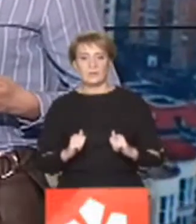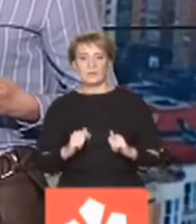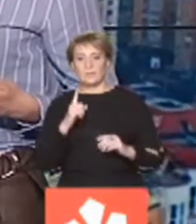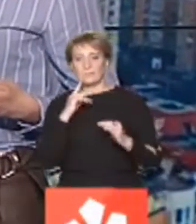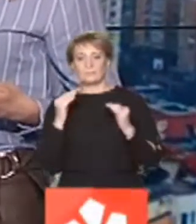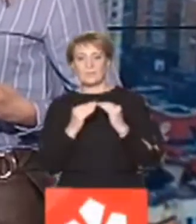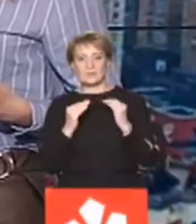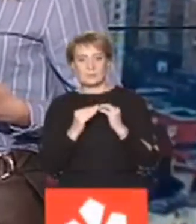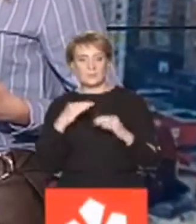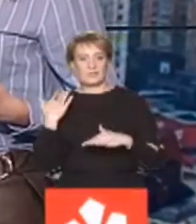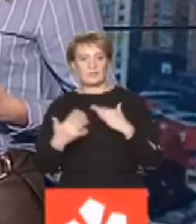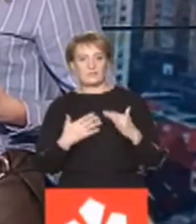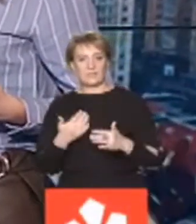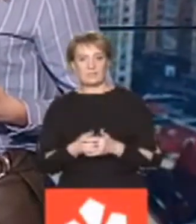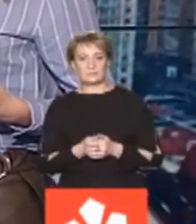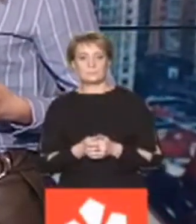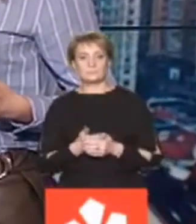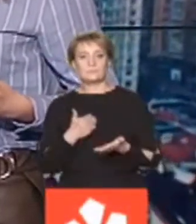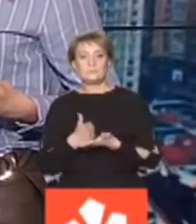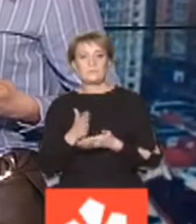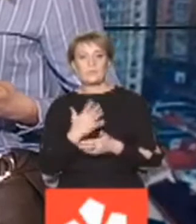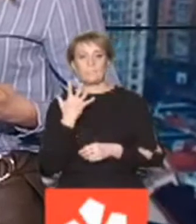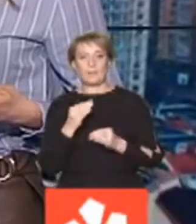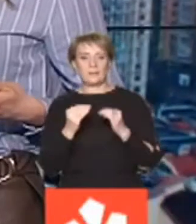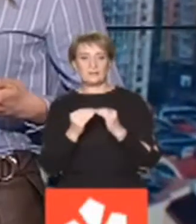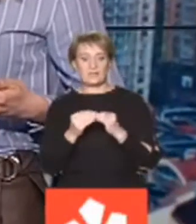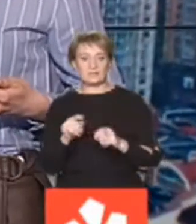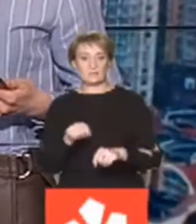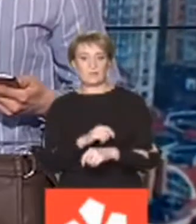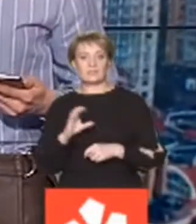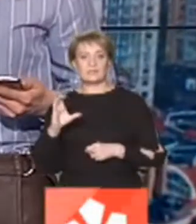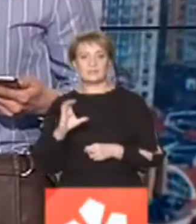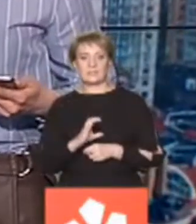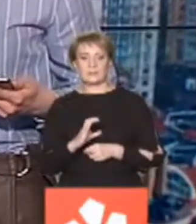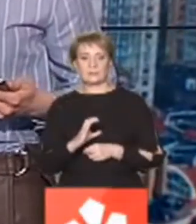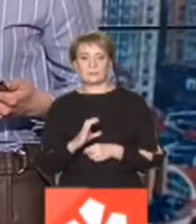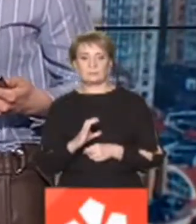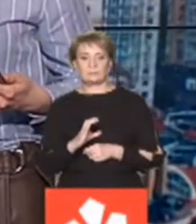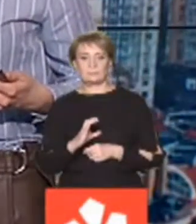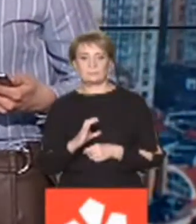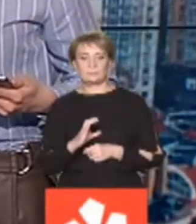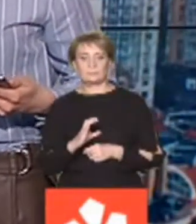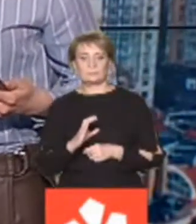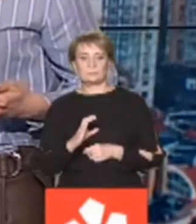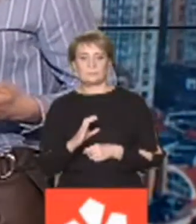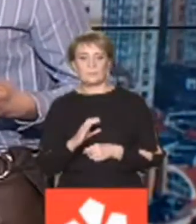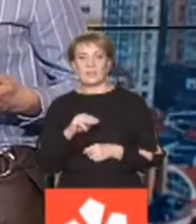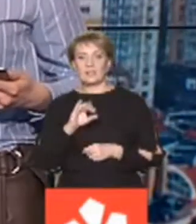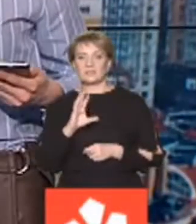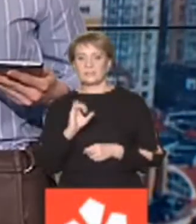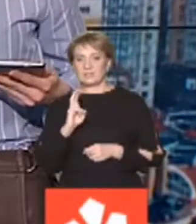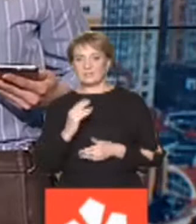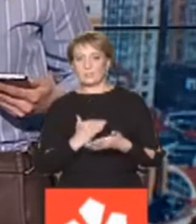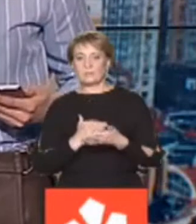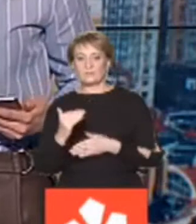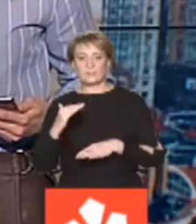стабільний, південно-східного напрямку 5-10 метрів на секунду. І атмосферний тиск поки що просто підвищені його значення, але